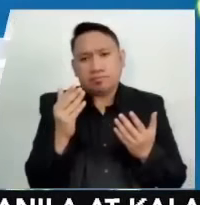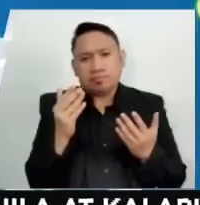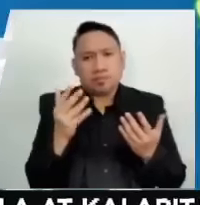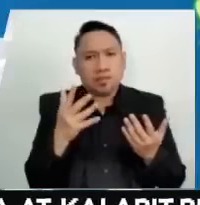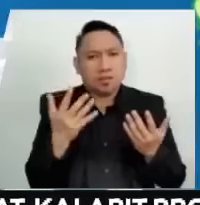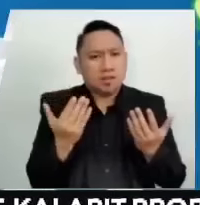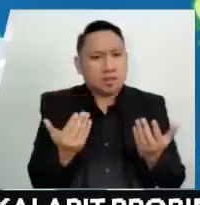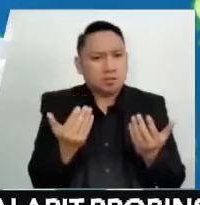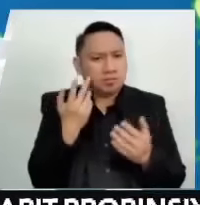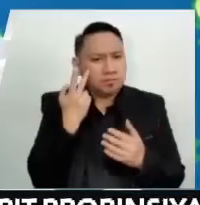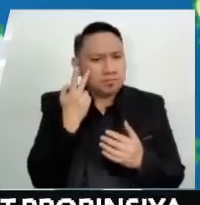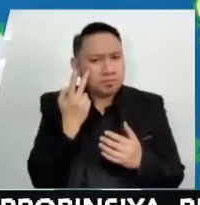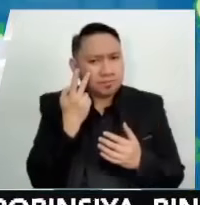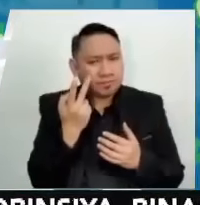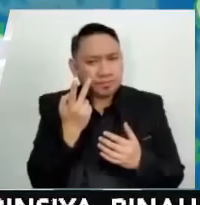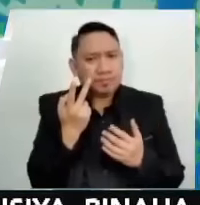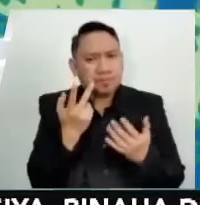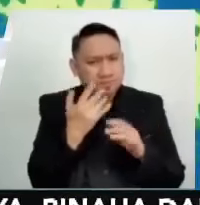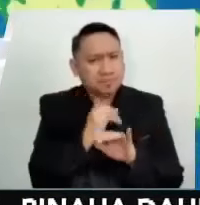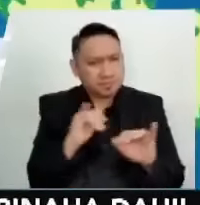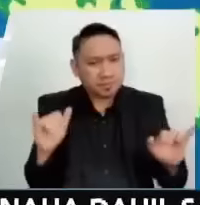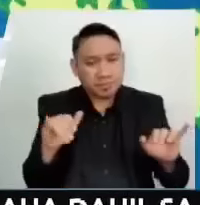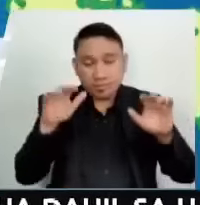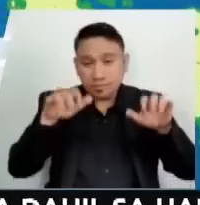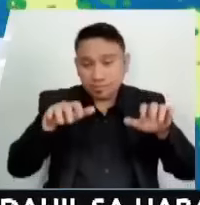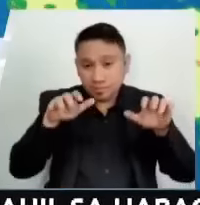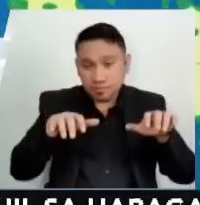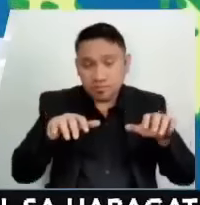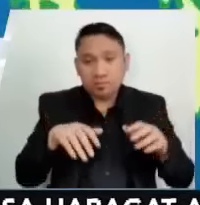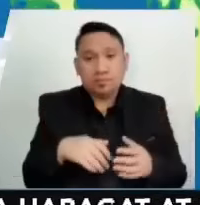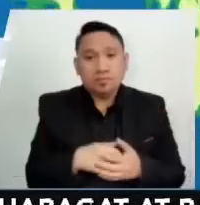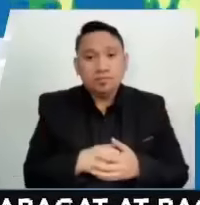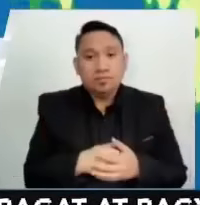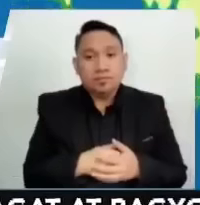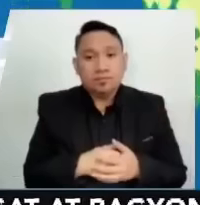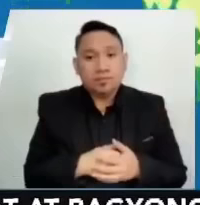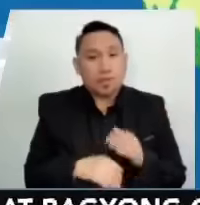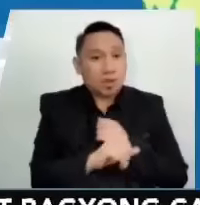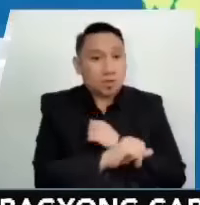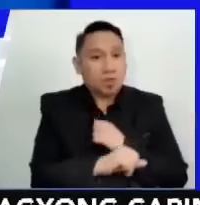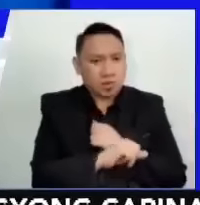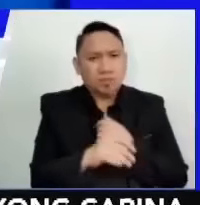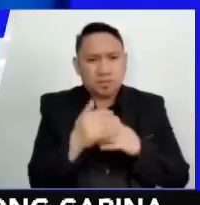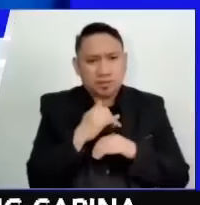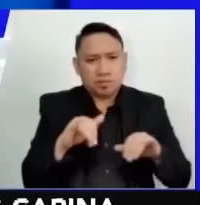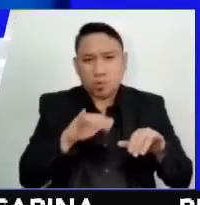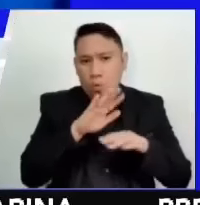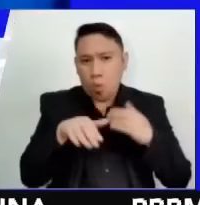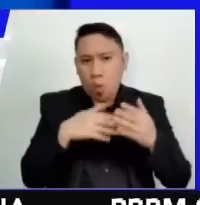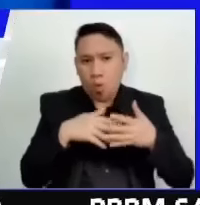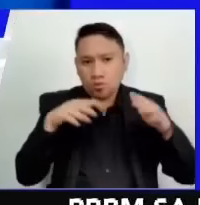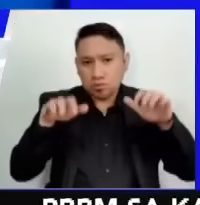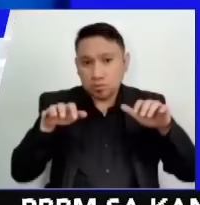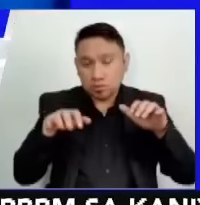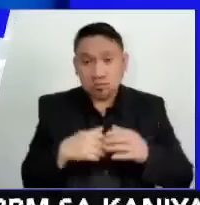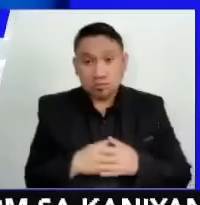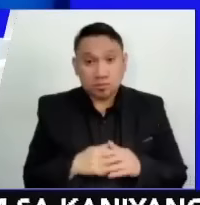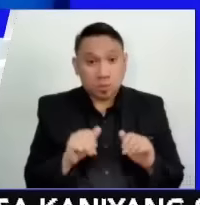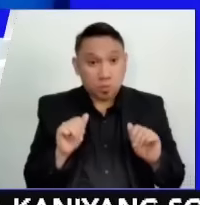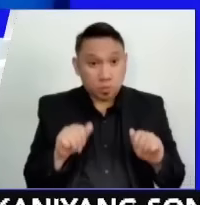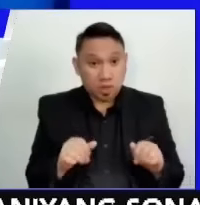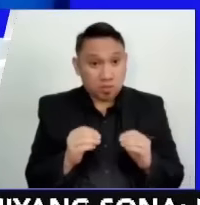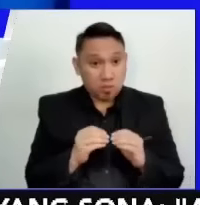natin na maulan pa rin Cagayan Valley, pati na rin sa may Aurora. Posible pa po bang lumakas at maging isang super typhoon